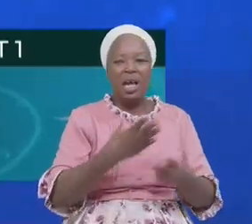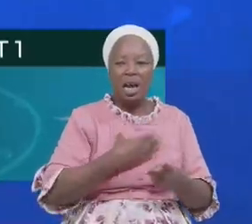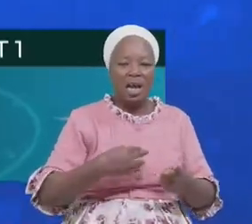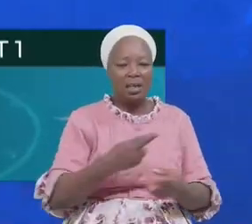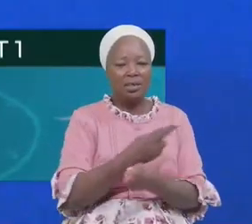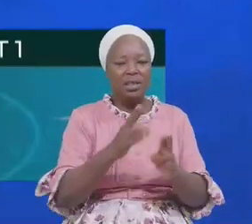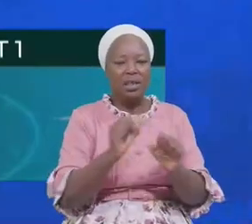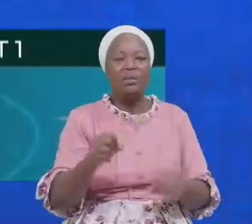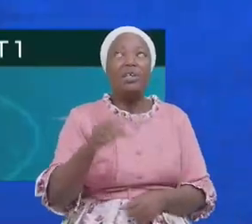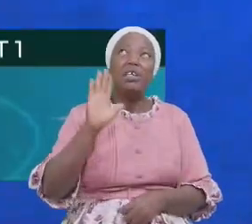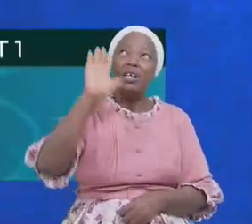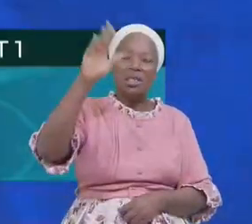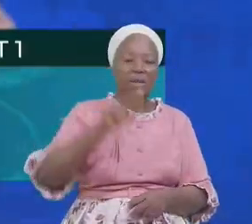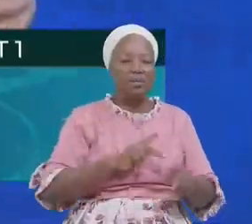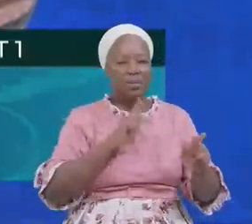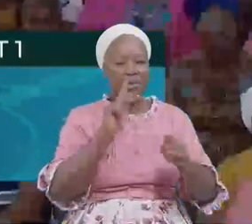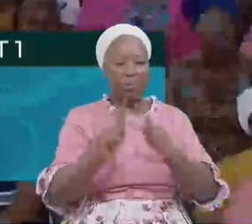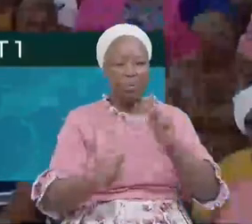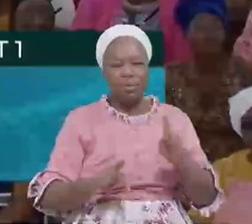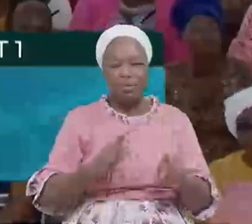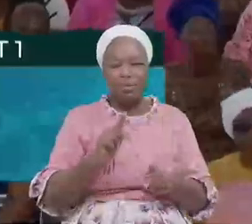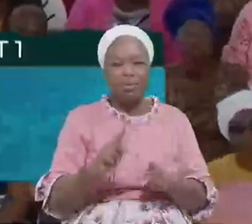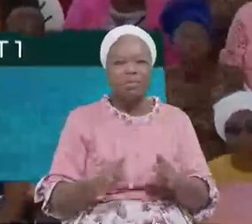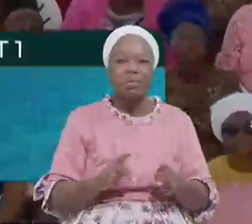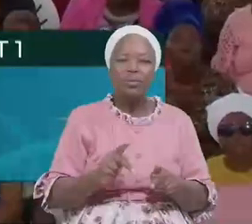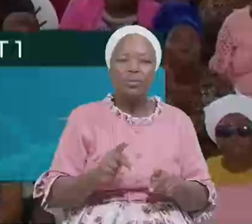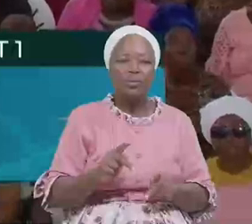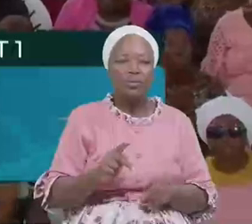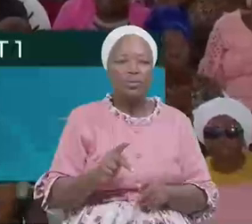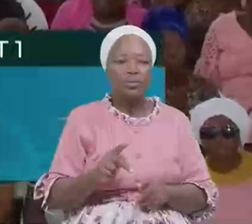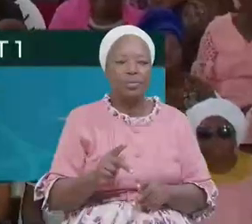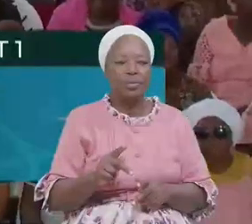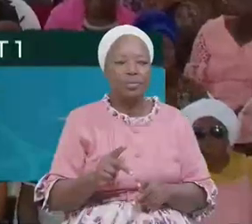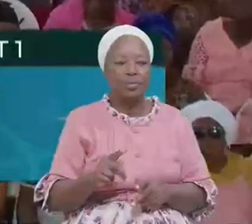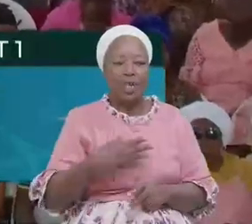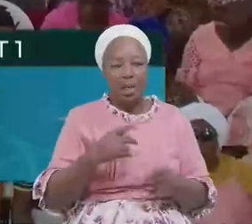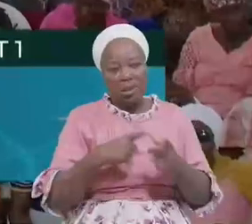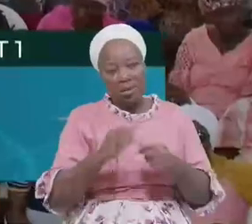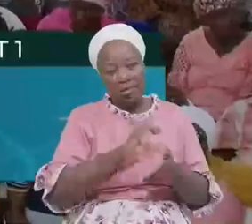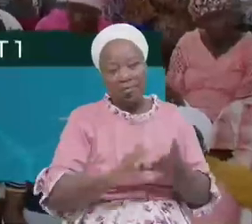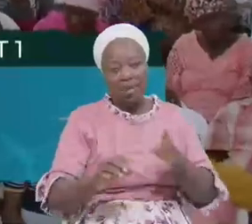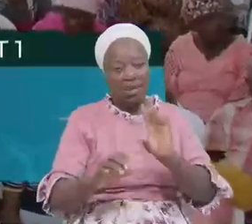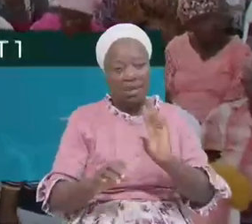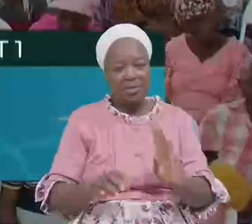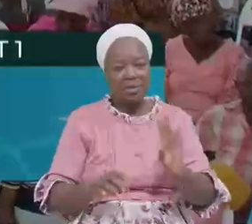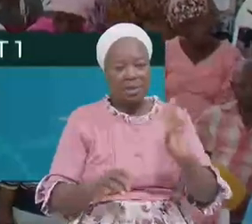Béni soit le Seigneur, le Dieu d'Israël, de ce qu'il a visité et racheté son peuple. Verset 77.